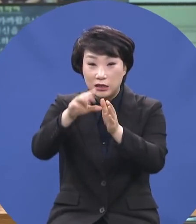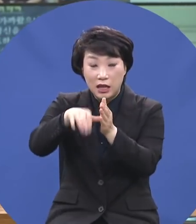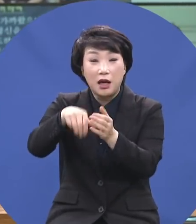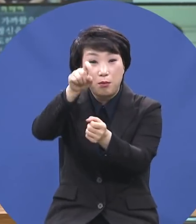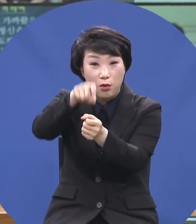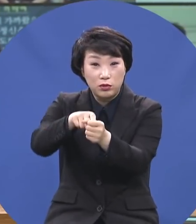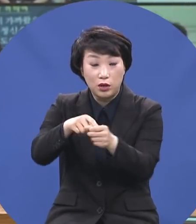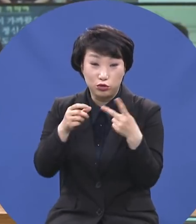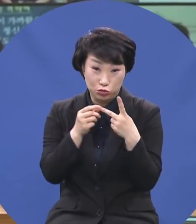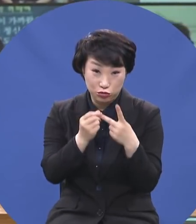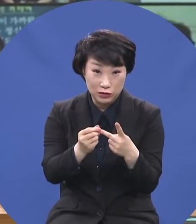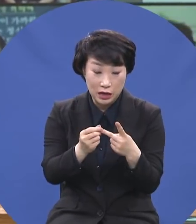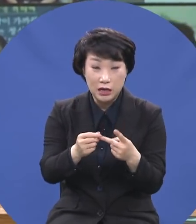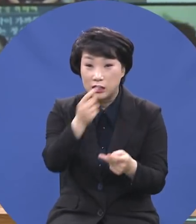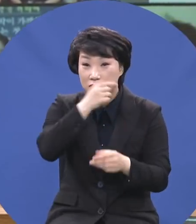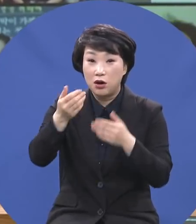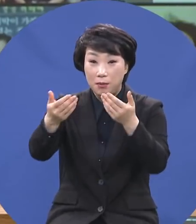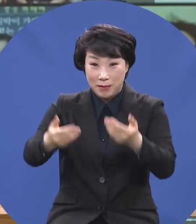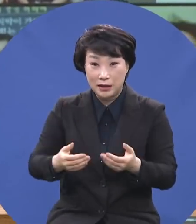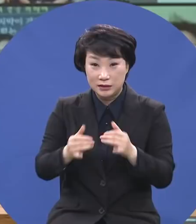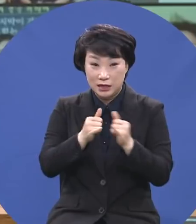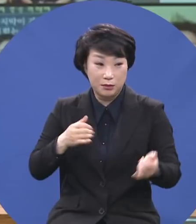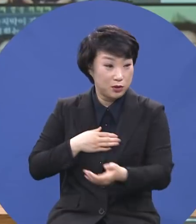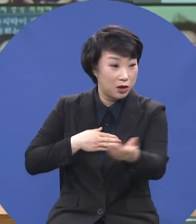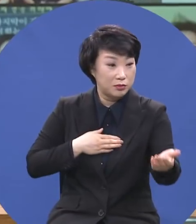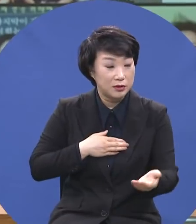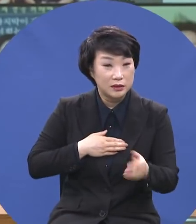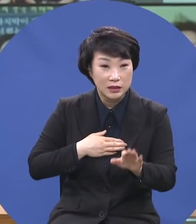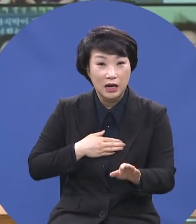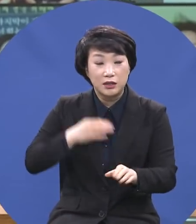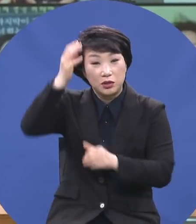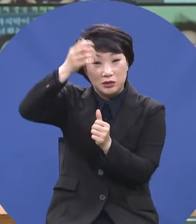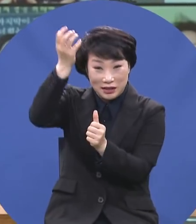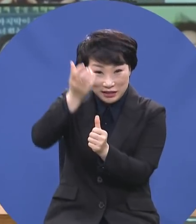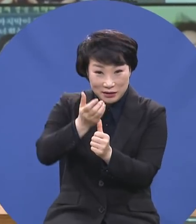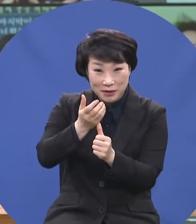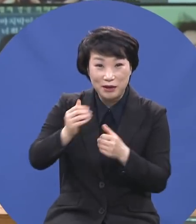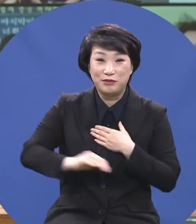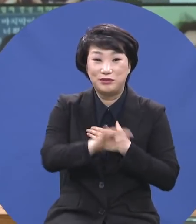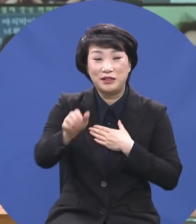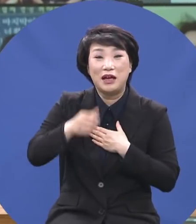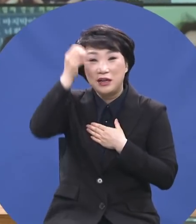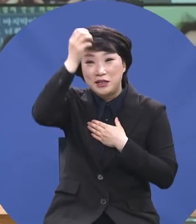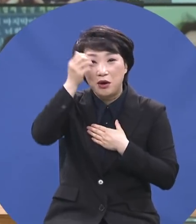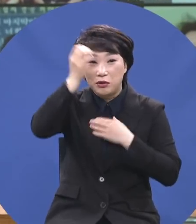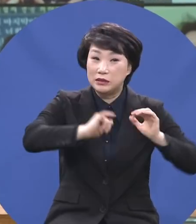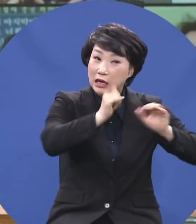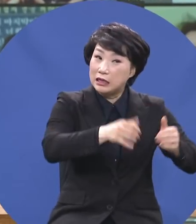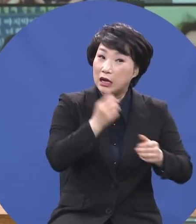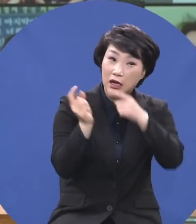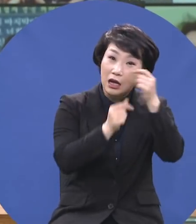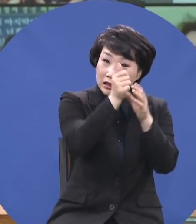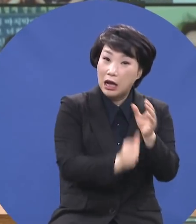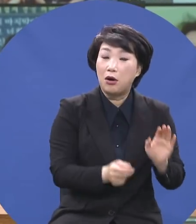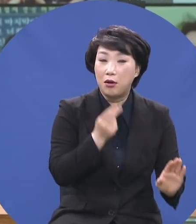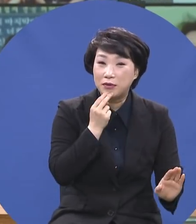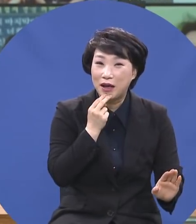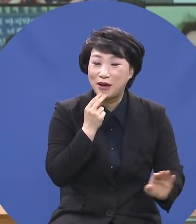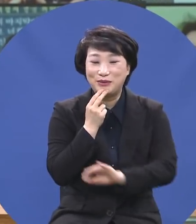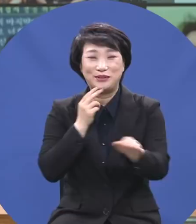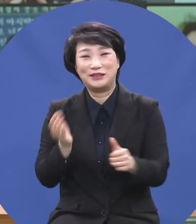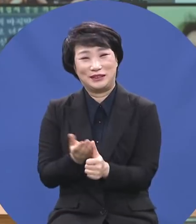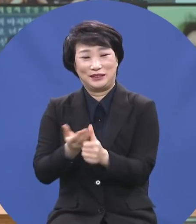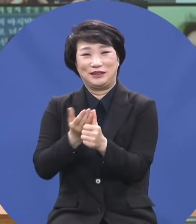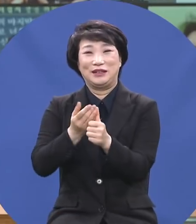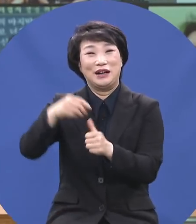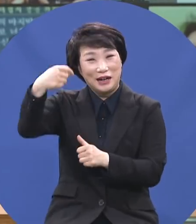목적이 있고 증거를 받은 자들은 성령이 임해서 그 영혼을 절대 세상에 타락하지 않도록 양육하는 데